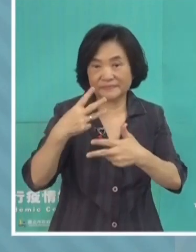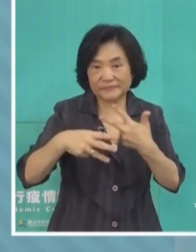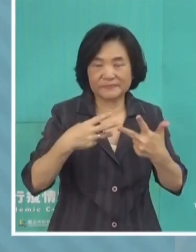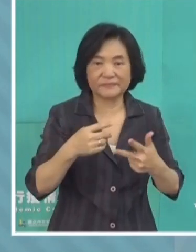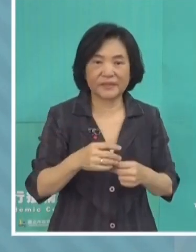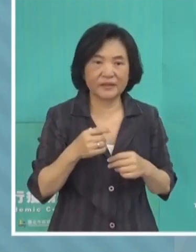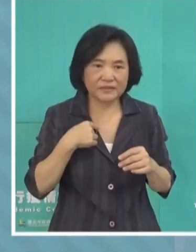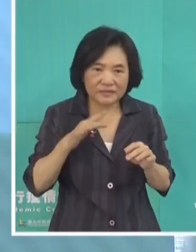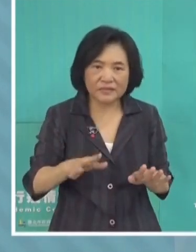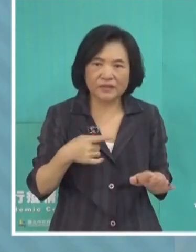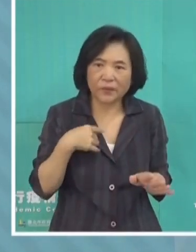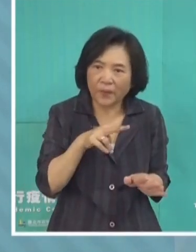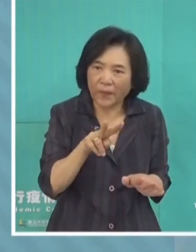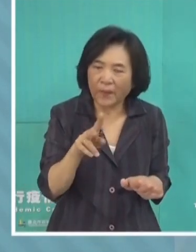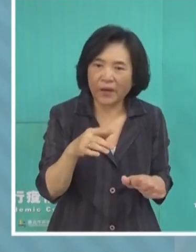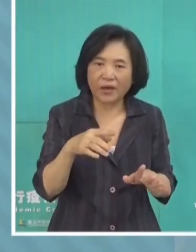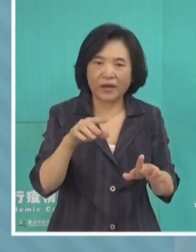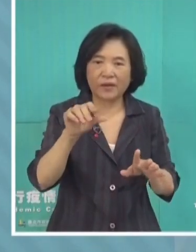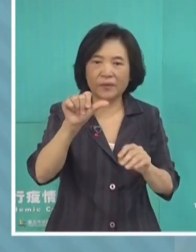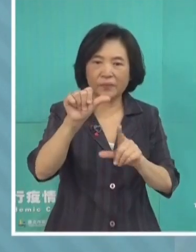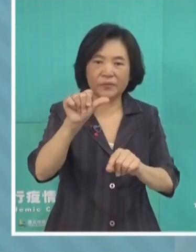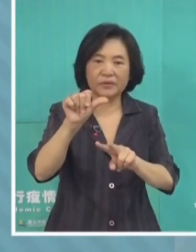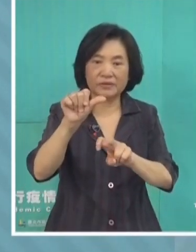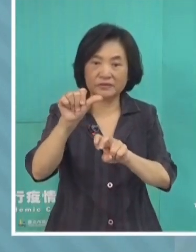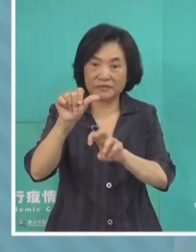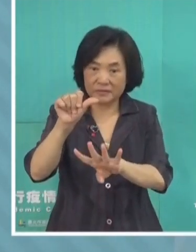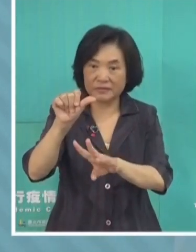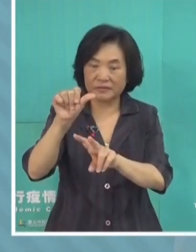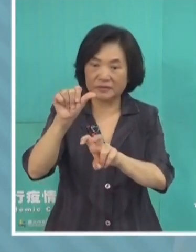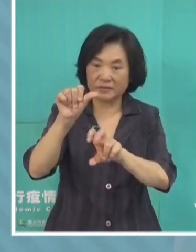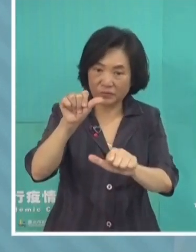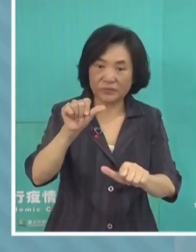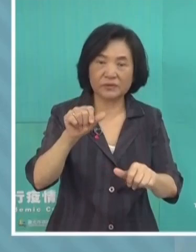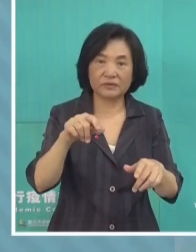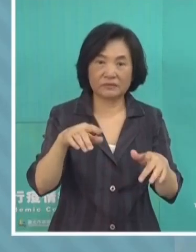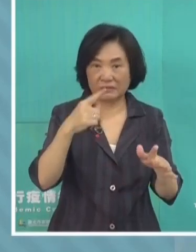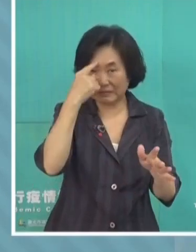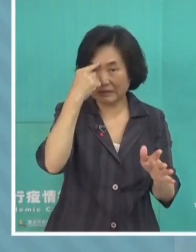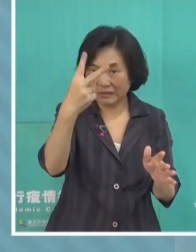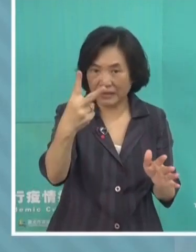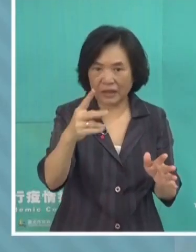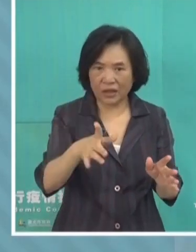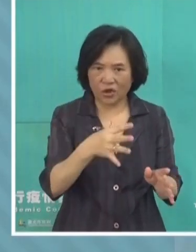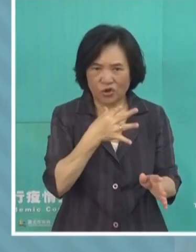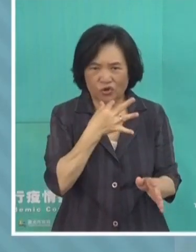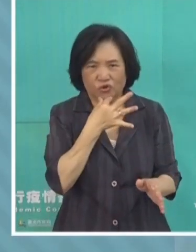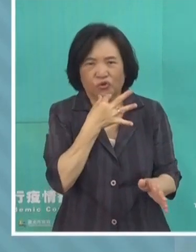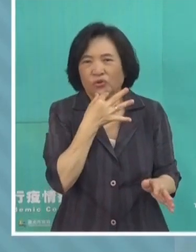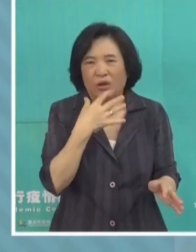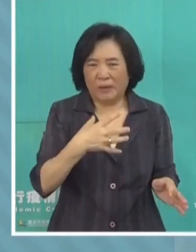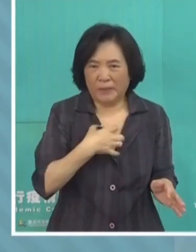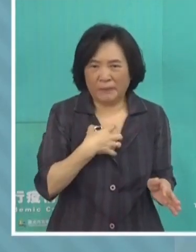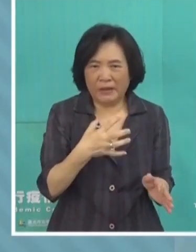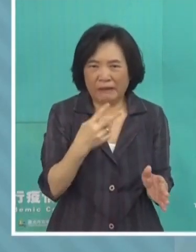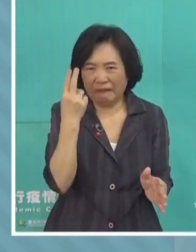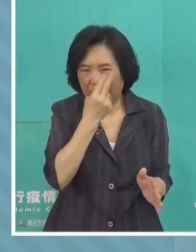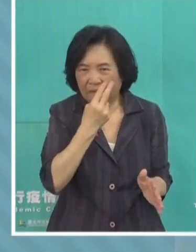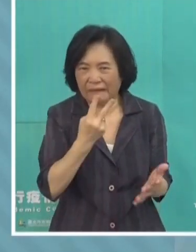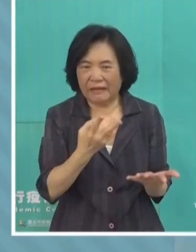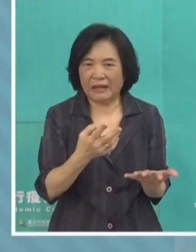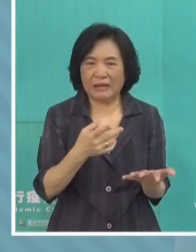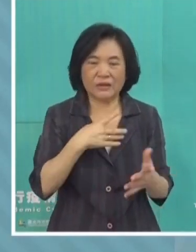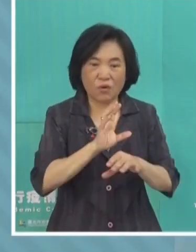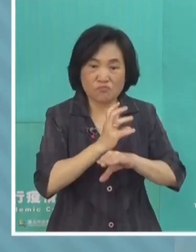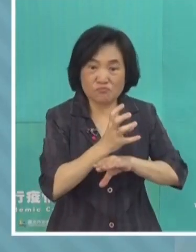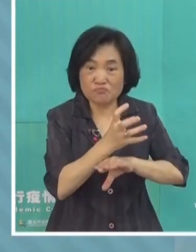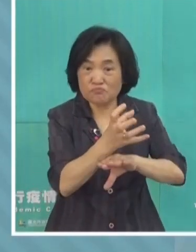在事后去看，你知道哦，5月24号、25号那两天其实是非常危急的，因为当时我们的救护车